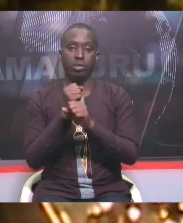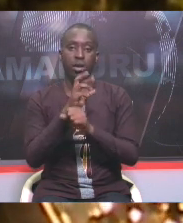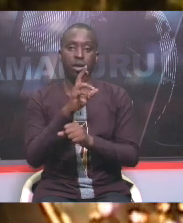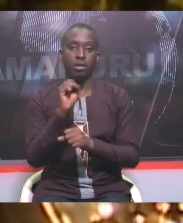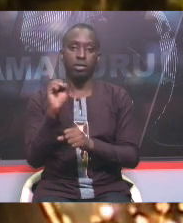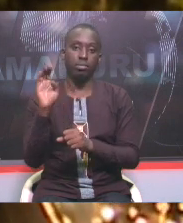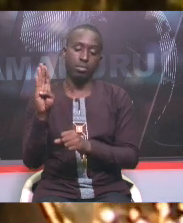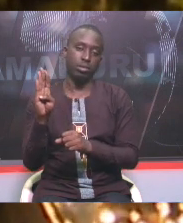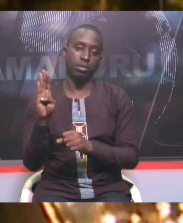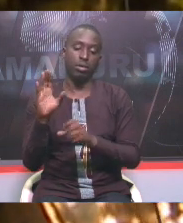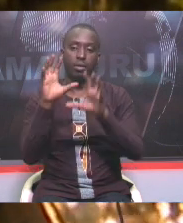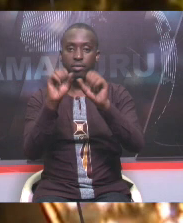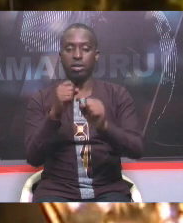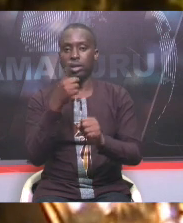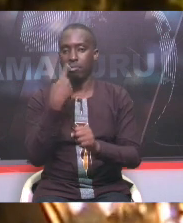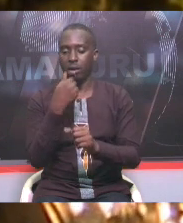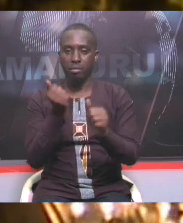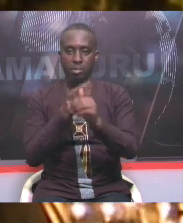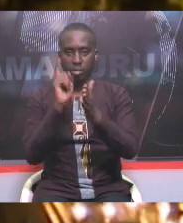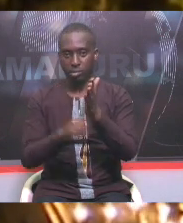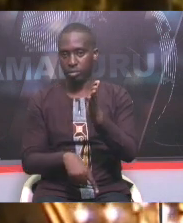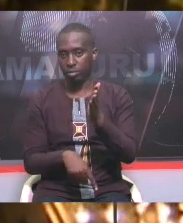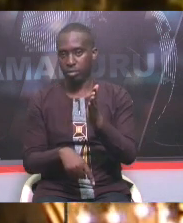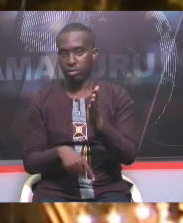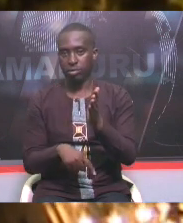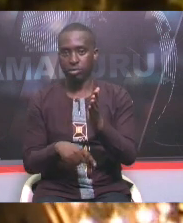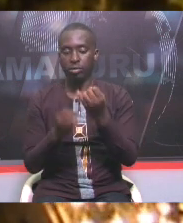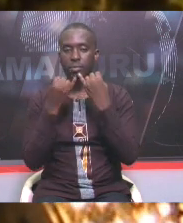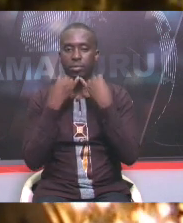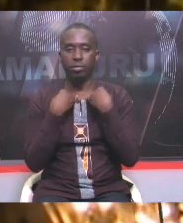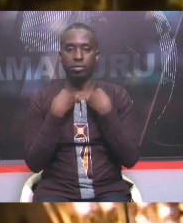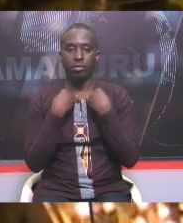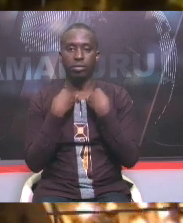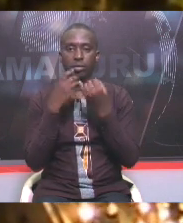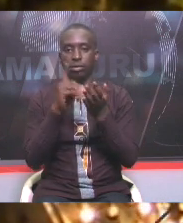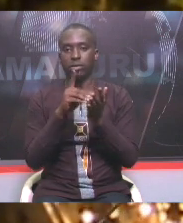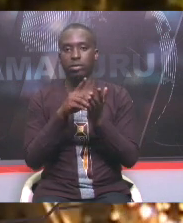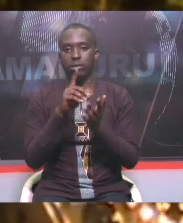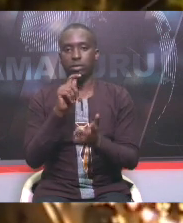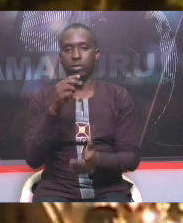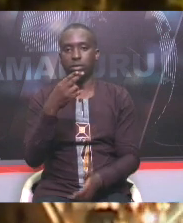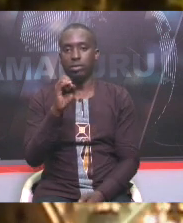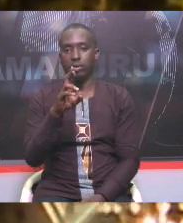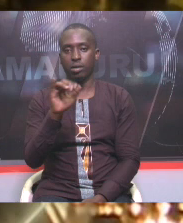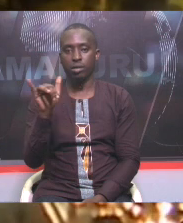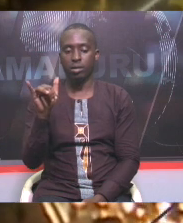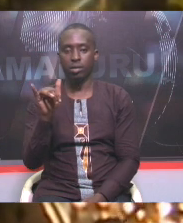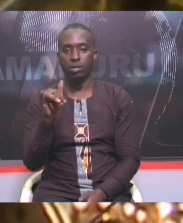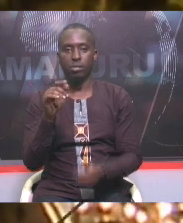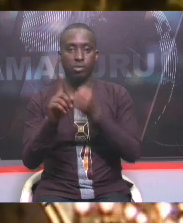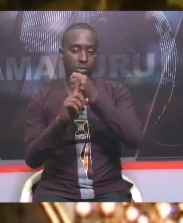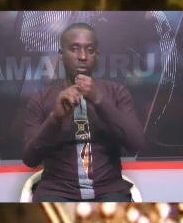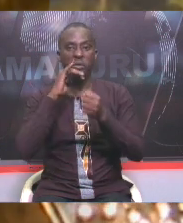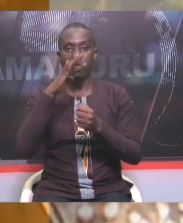yataye muri yombi. Ese abo ni bande, bakurikiranyweho iki? Turabibwirwa na Dr. Murangira Thierry, ni umuvugizi w'urwego rw'ubugenzacyaha